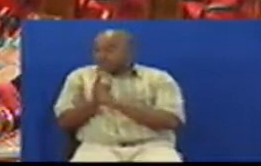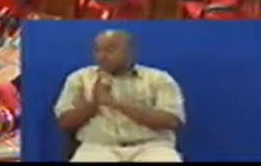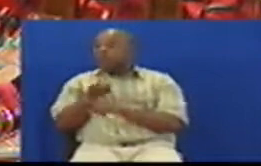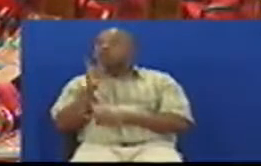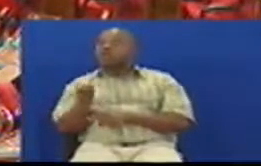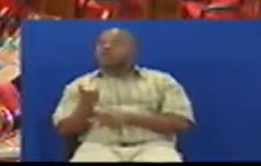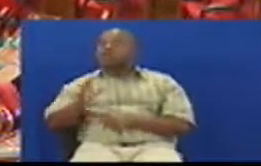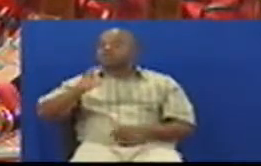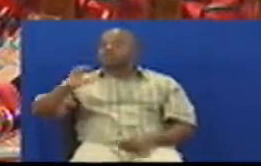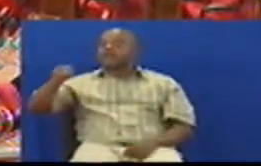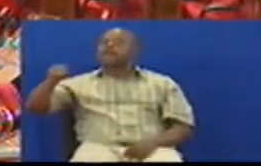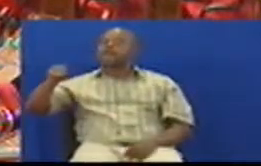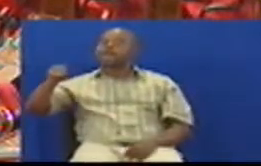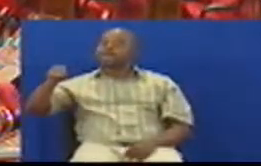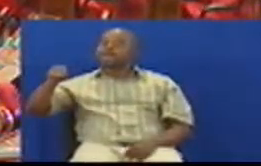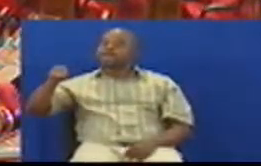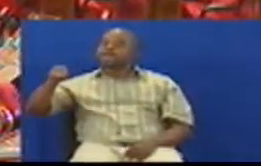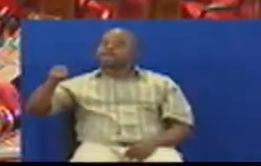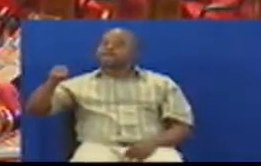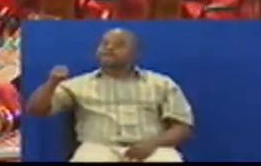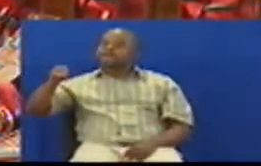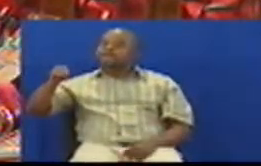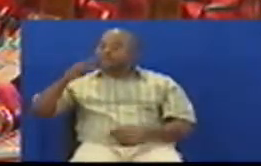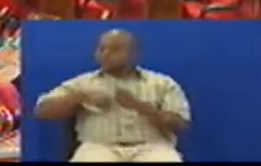uchaguzi, ilani ya Chama cha Mapinduzi kwa mwaka